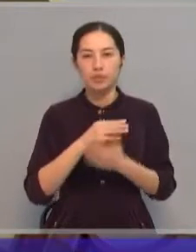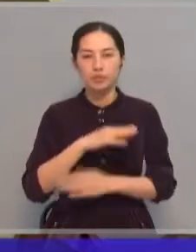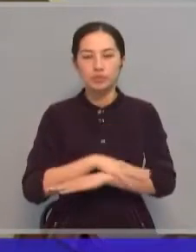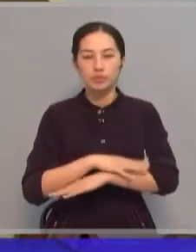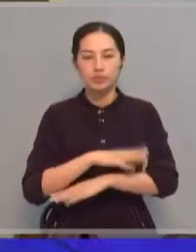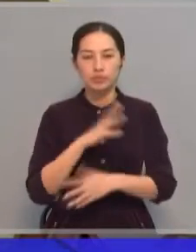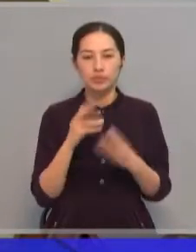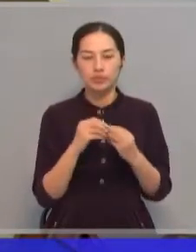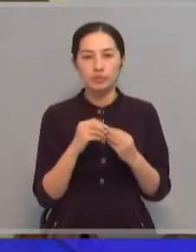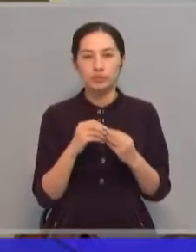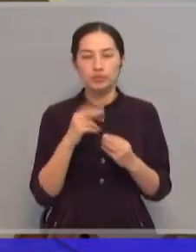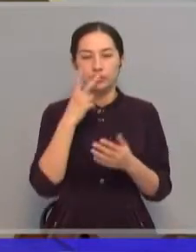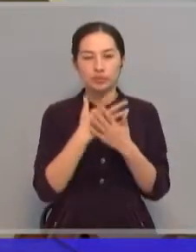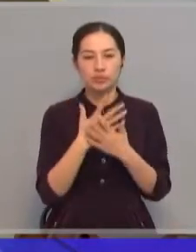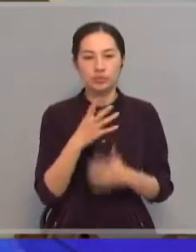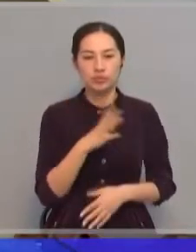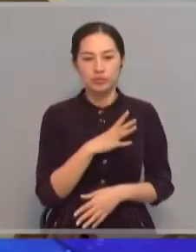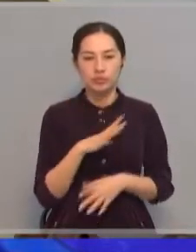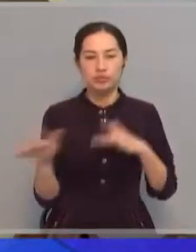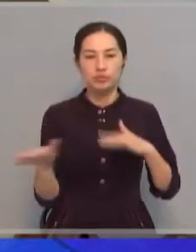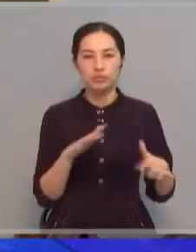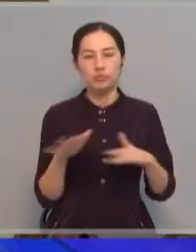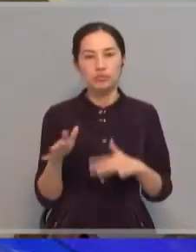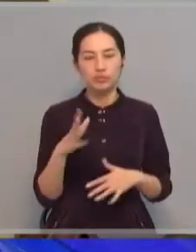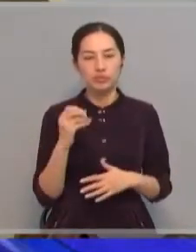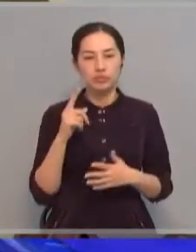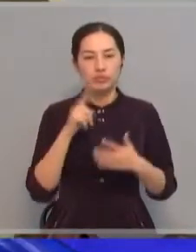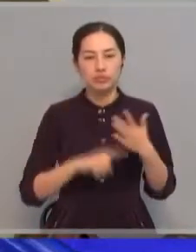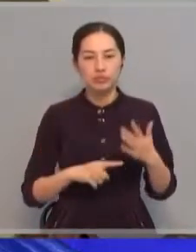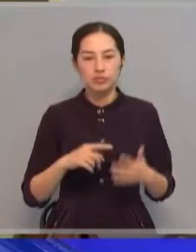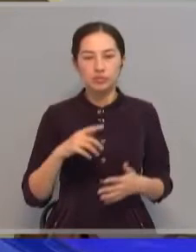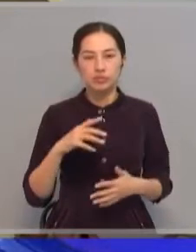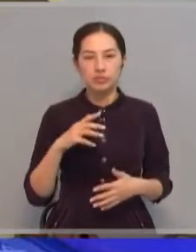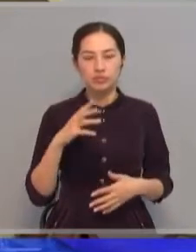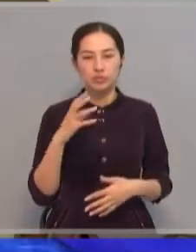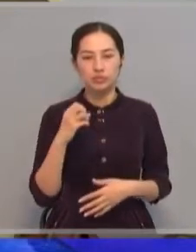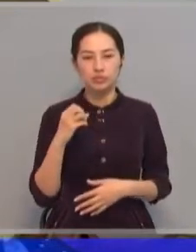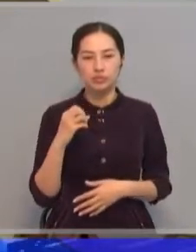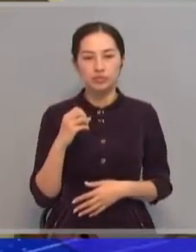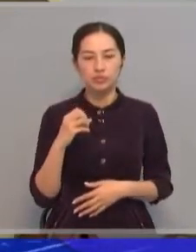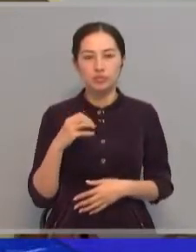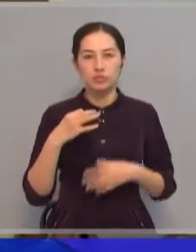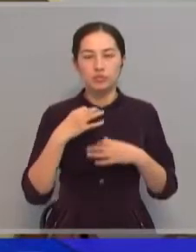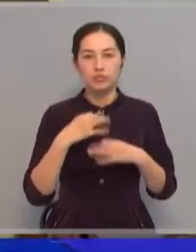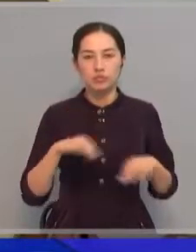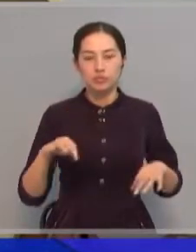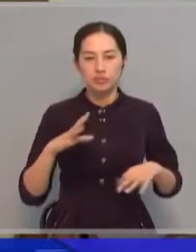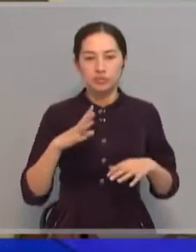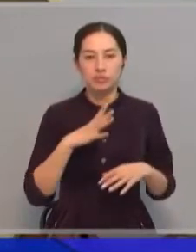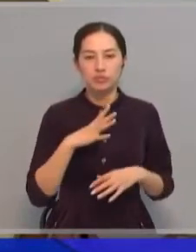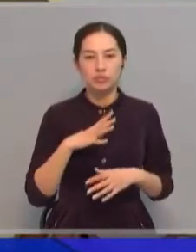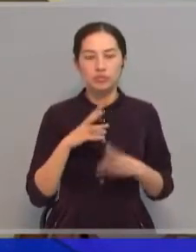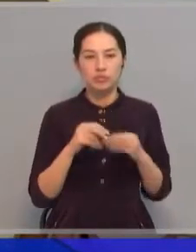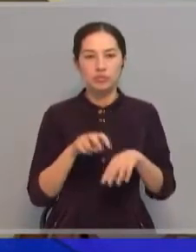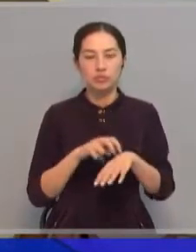жақсы ұстап, өзім көрсете алған адам сенімді, жауға өзі еркін шығады,